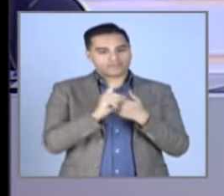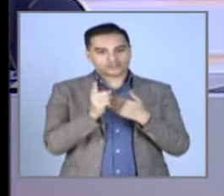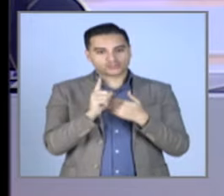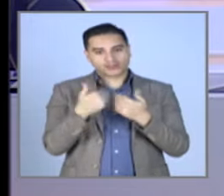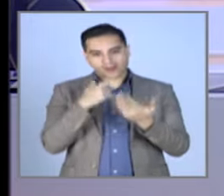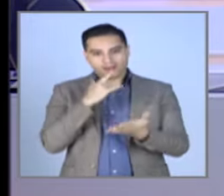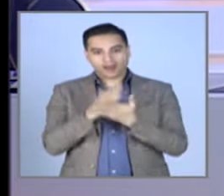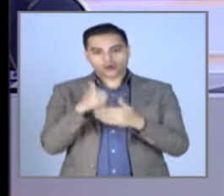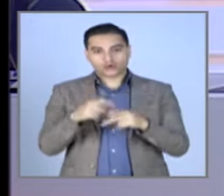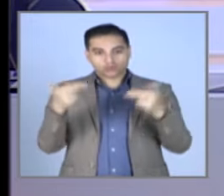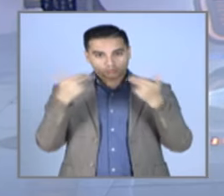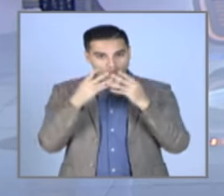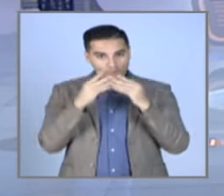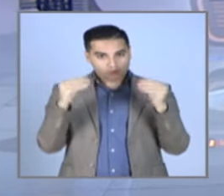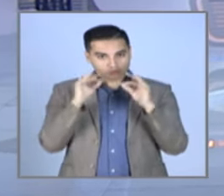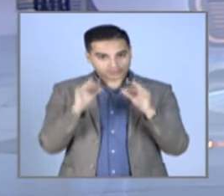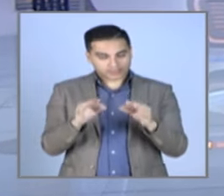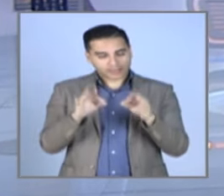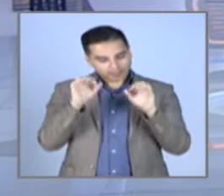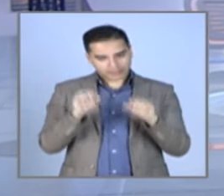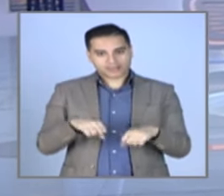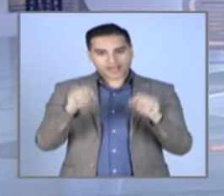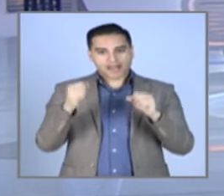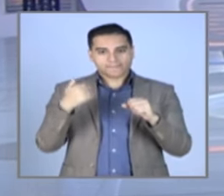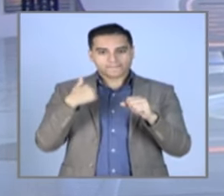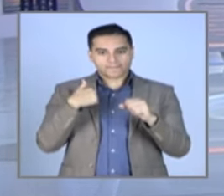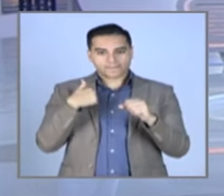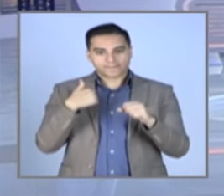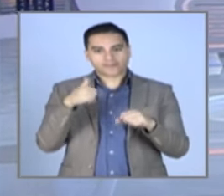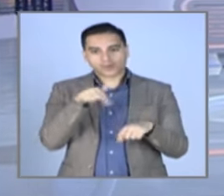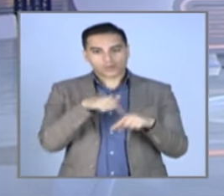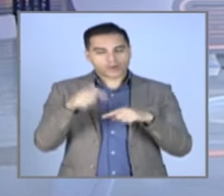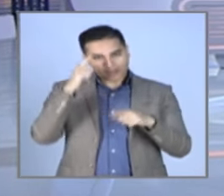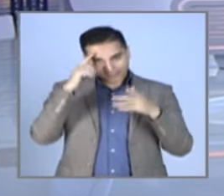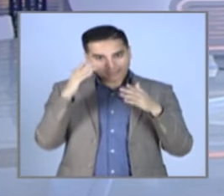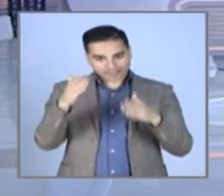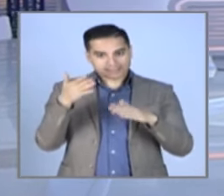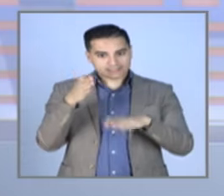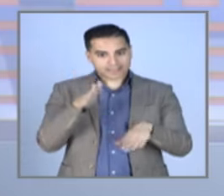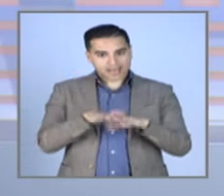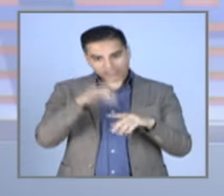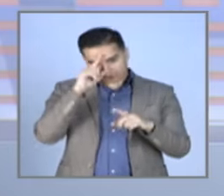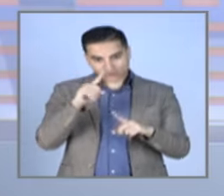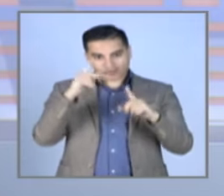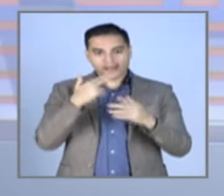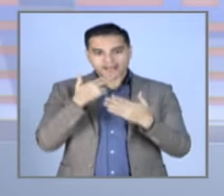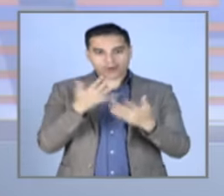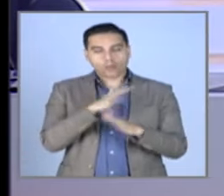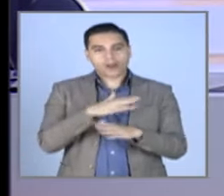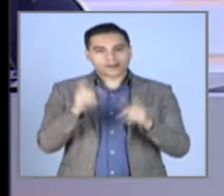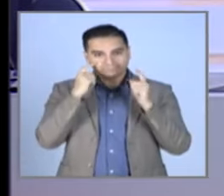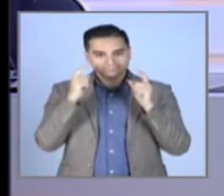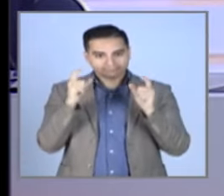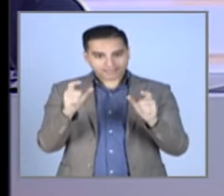احنا مش وحشك الاستوديو جدا جدا، بس احنا يعني قلنا ايه نريح شويه كده وبعد كده نرجع تاني. ولا